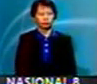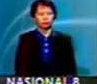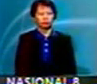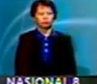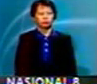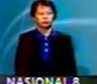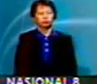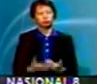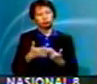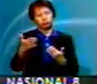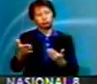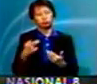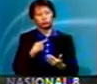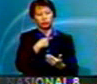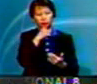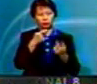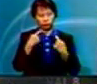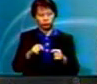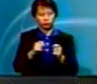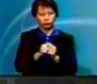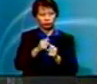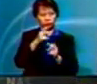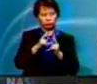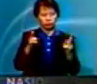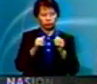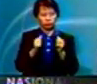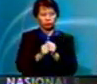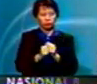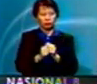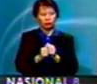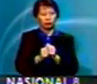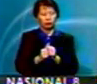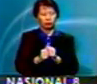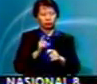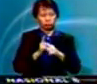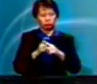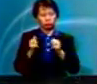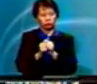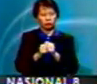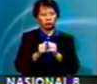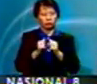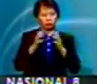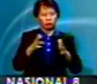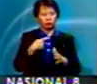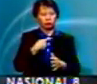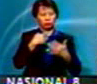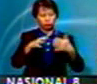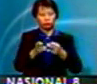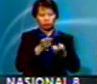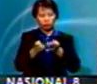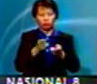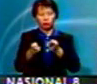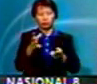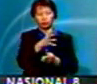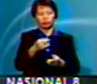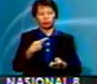So far, I think I'm not trying to be too eagerly optimistic, but we have done most of the work and we are very confident